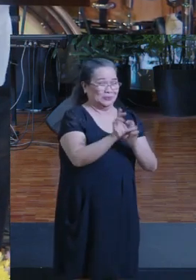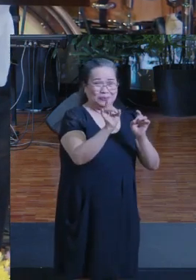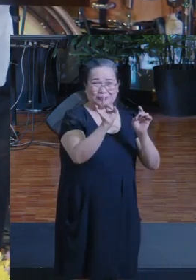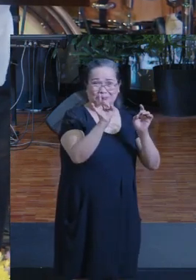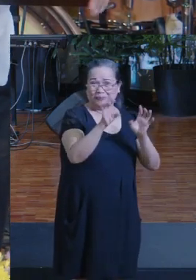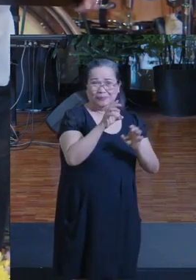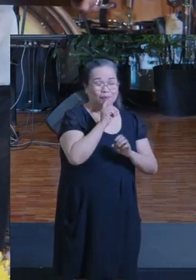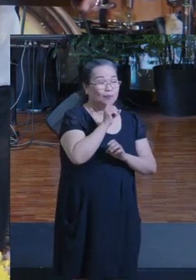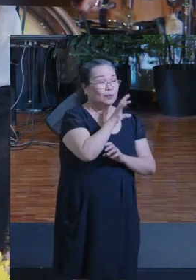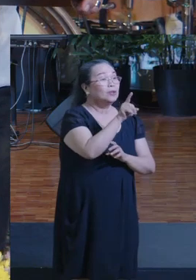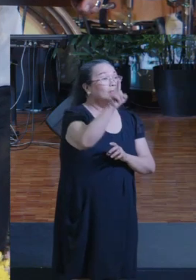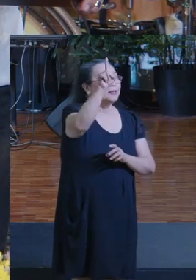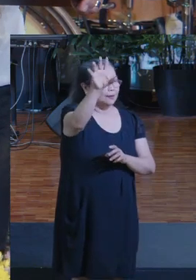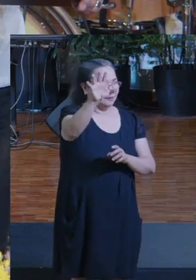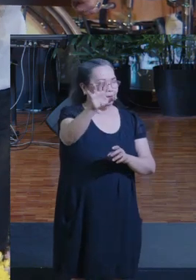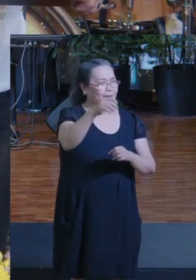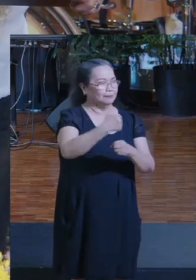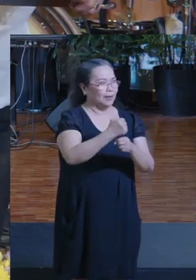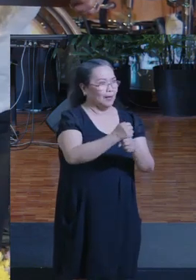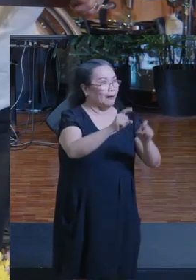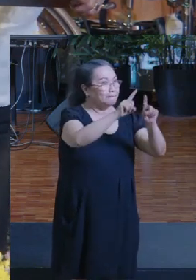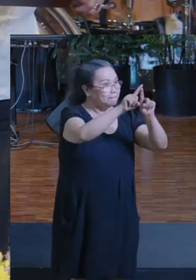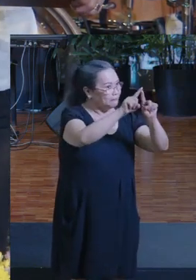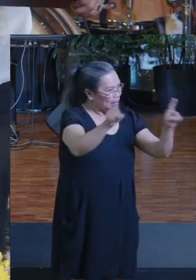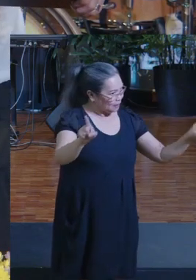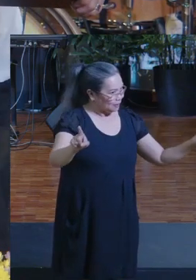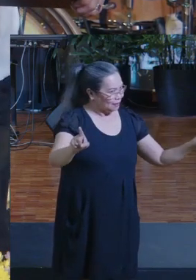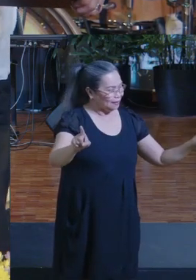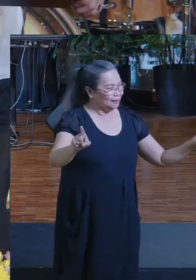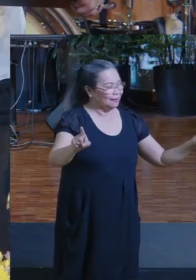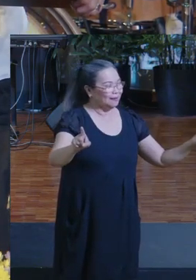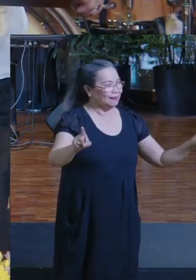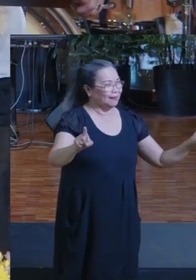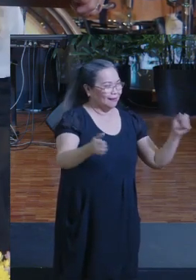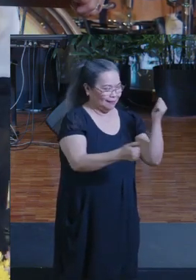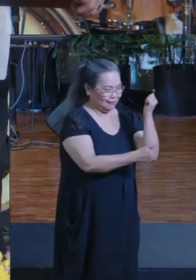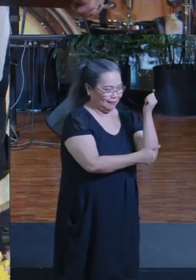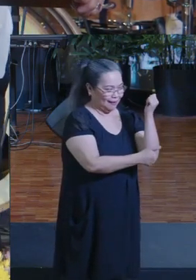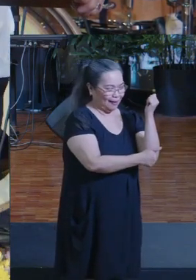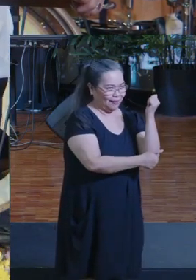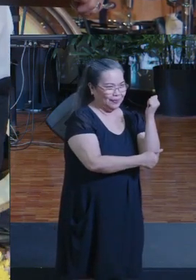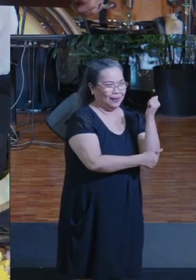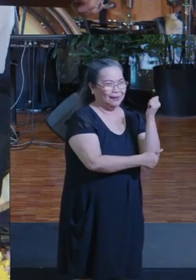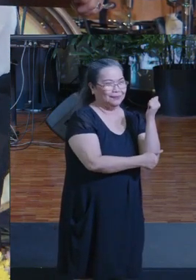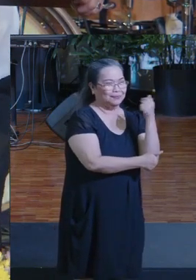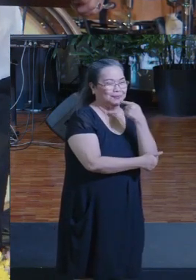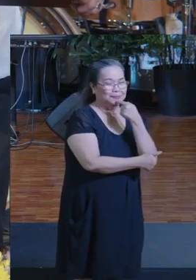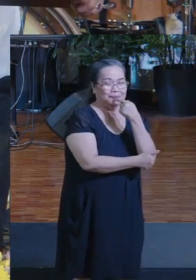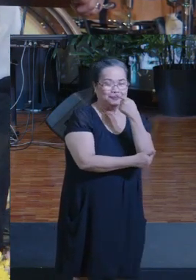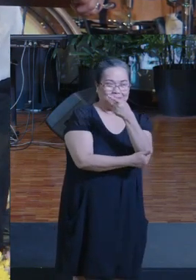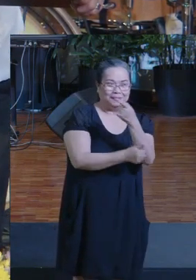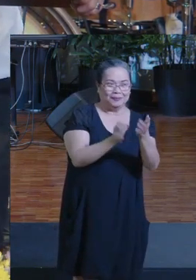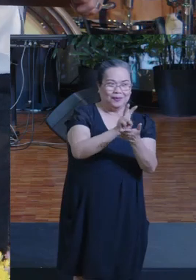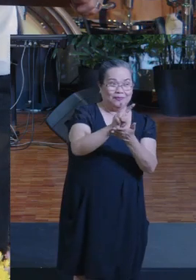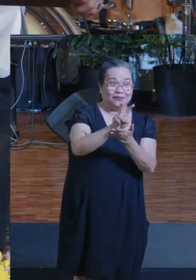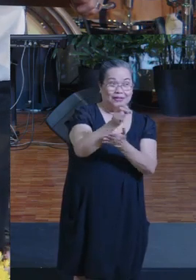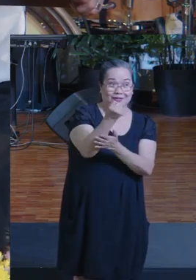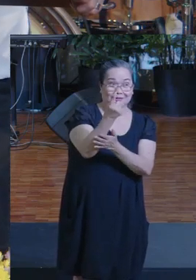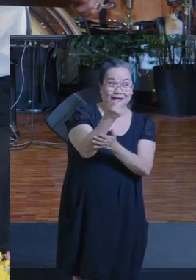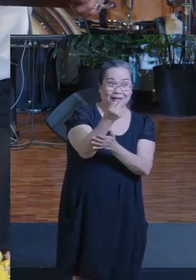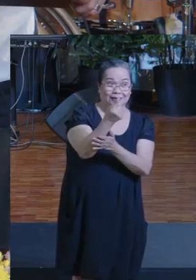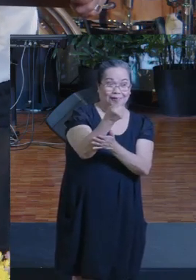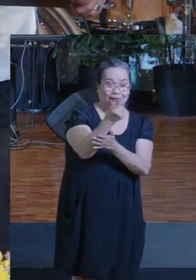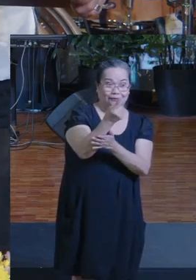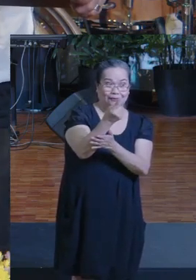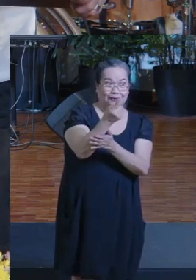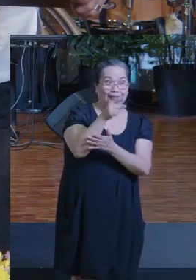Ganon ang ginawa ng Diyos. Kaya lang, so nagawa na nga ni Abraham yon. Sabi pa nga sa verse 11, hinahawi